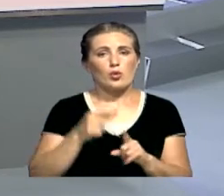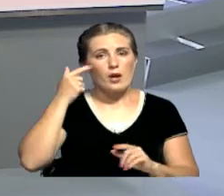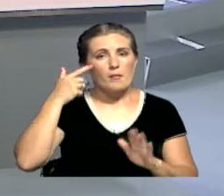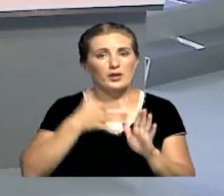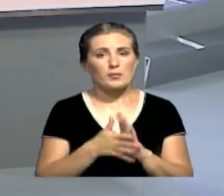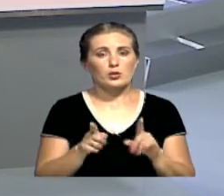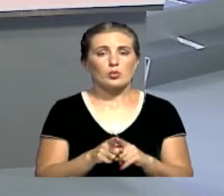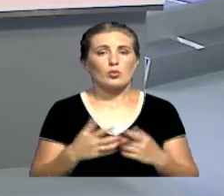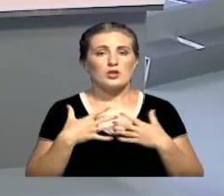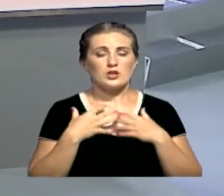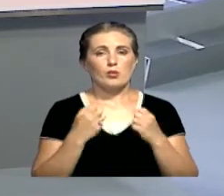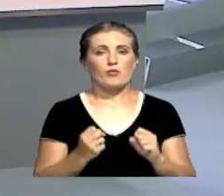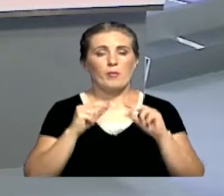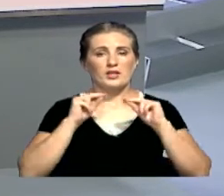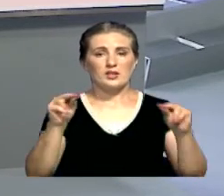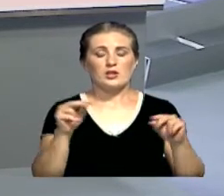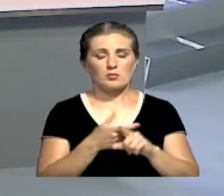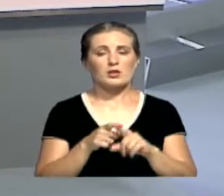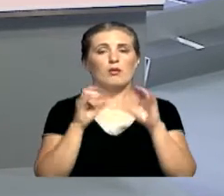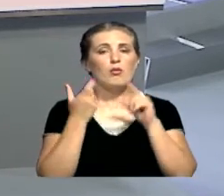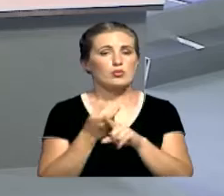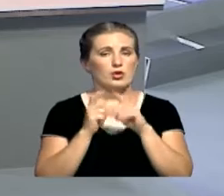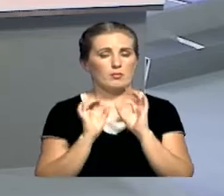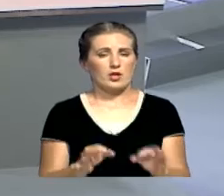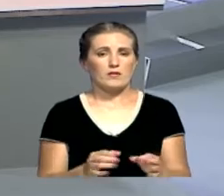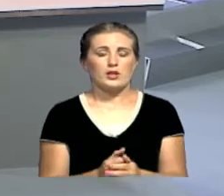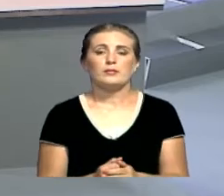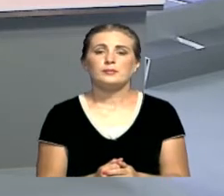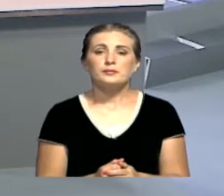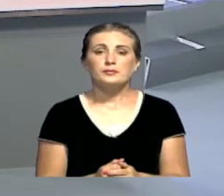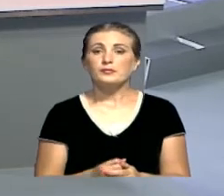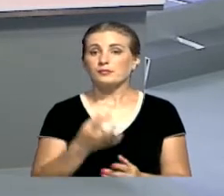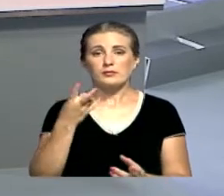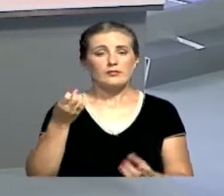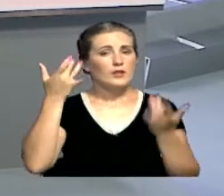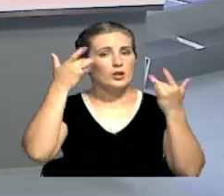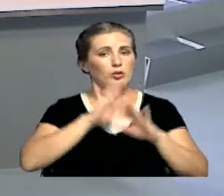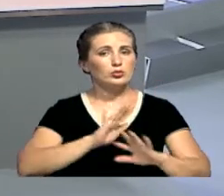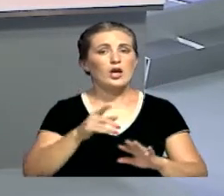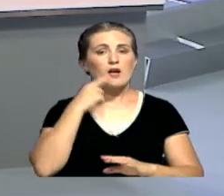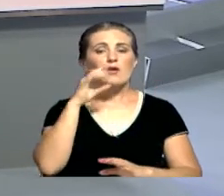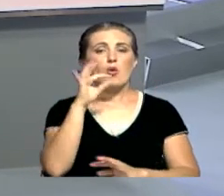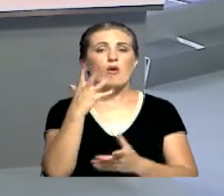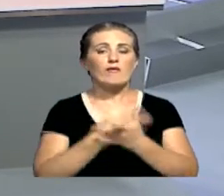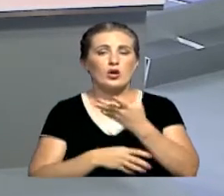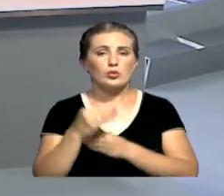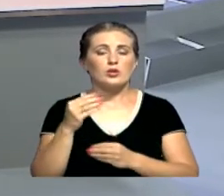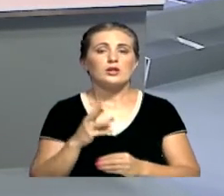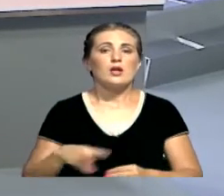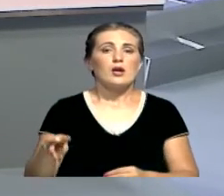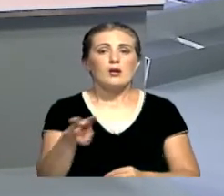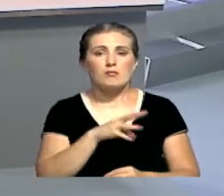такой здоровый патриотизм это очень правильно не случайно вот говоря о феодосии мы